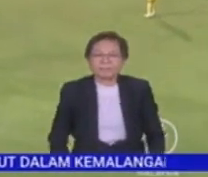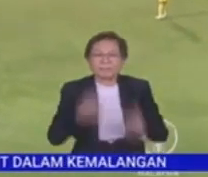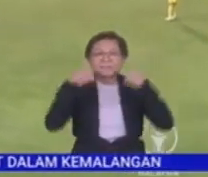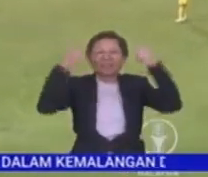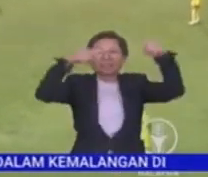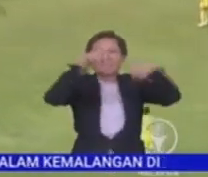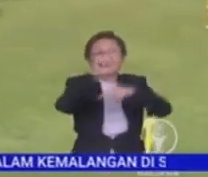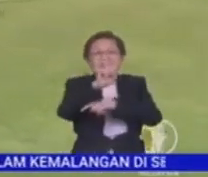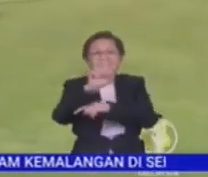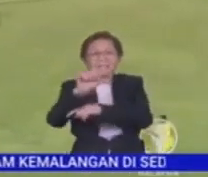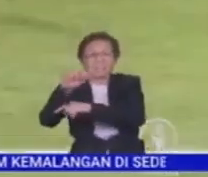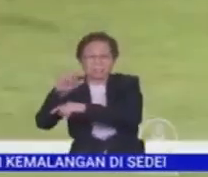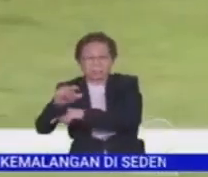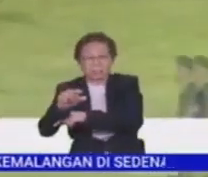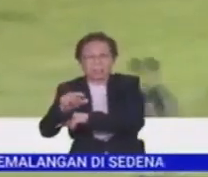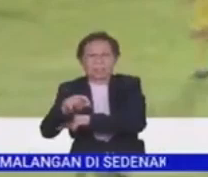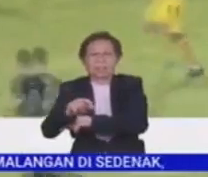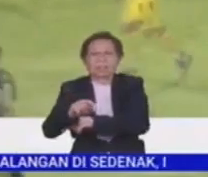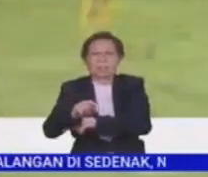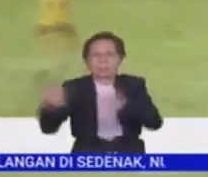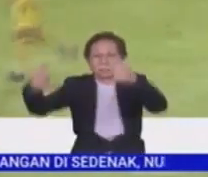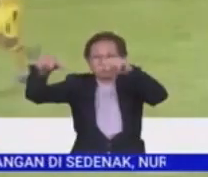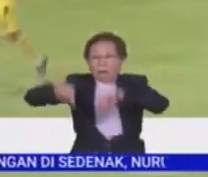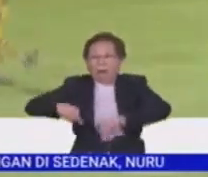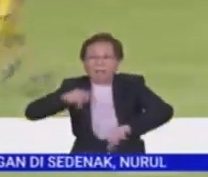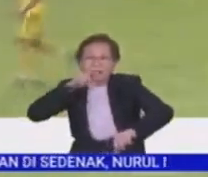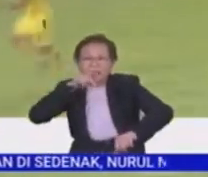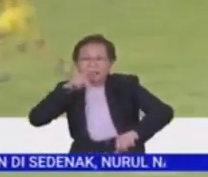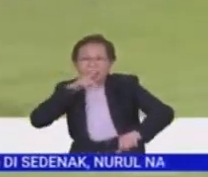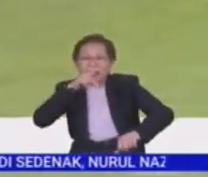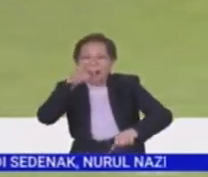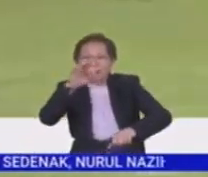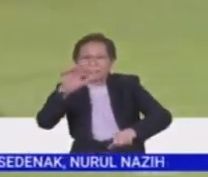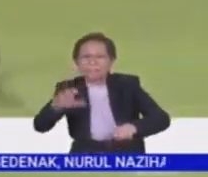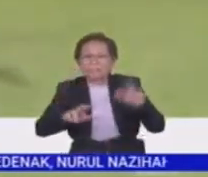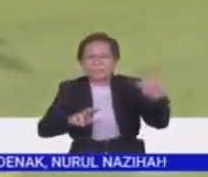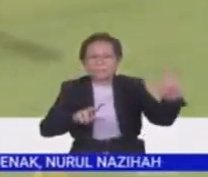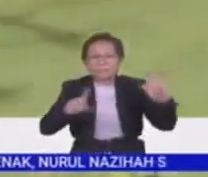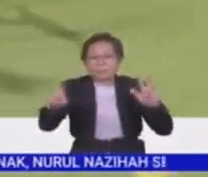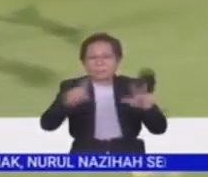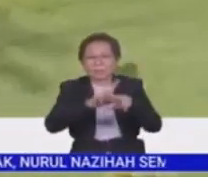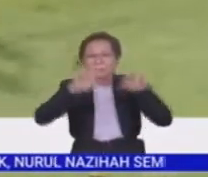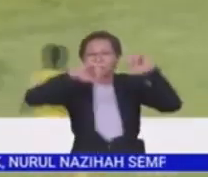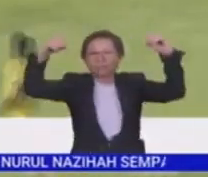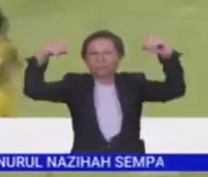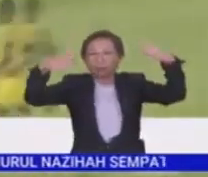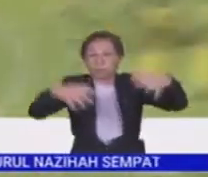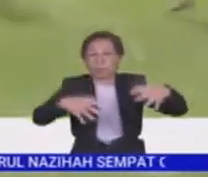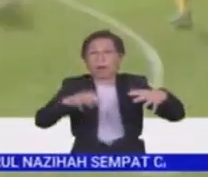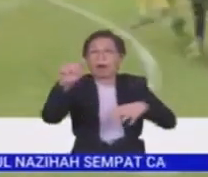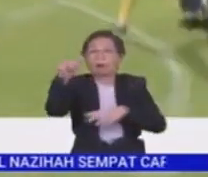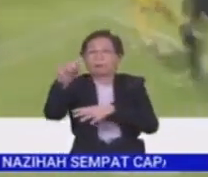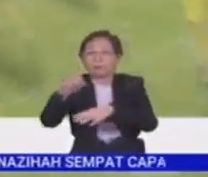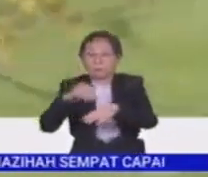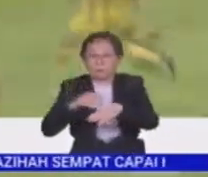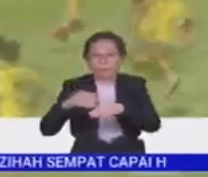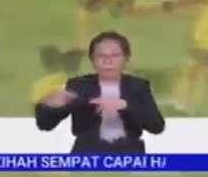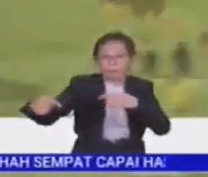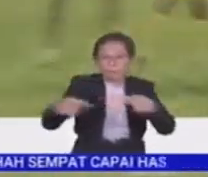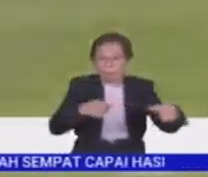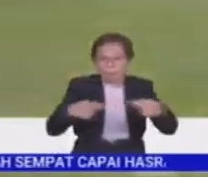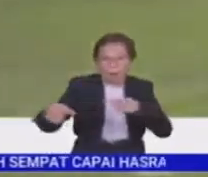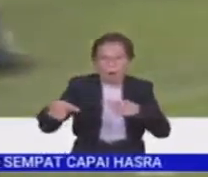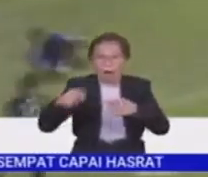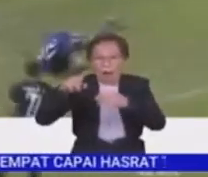Kejayaan TFC itu hadir selepas berjaya menewaskan Kedah Darul Aman FC 3-1 di Stadium Darul Aman Alustar pada aksi terakhir